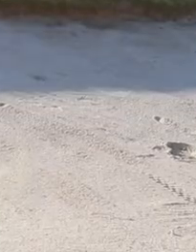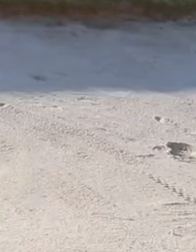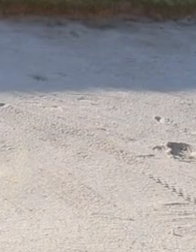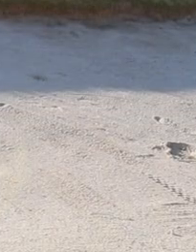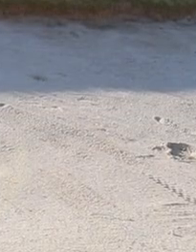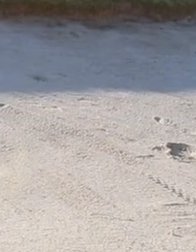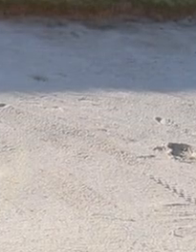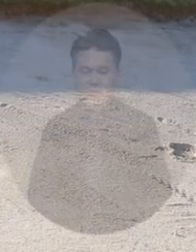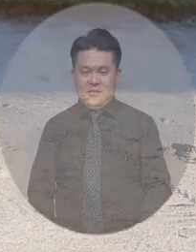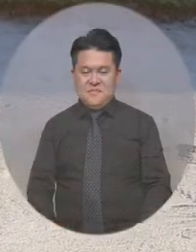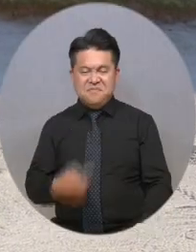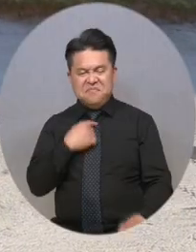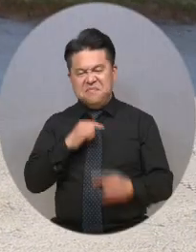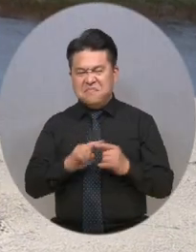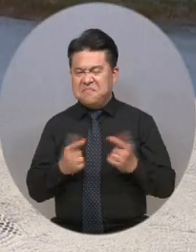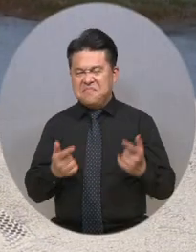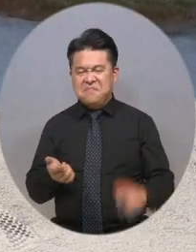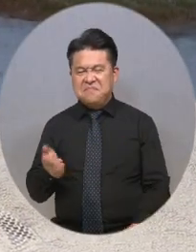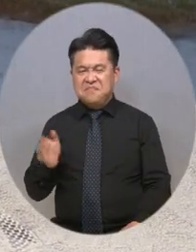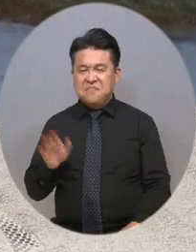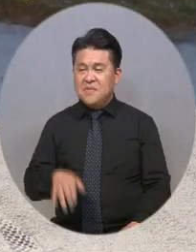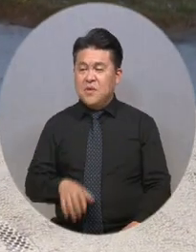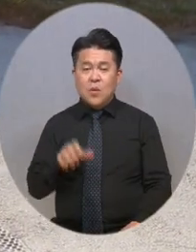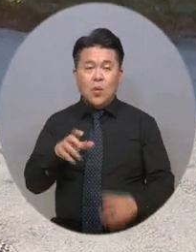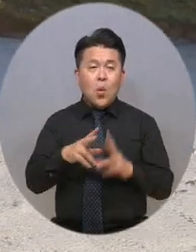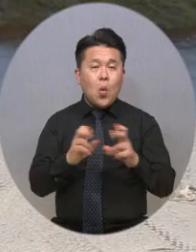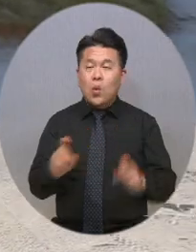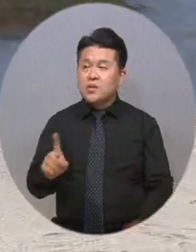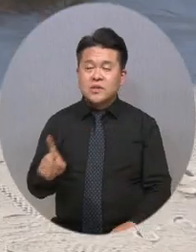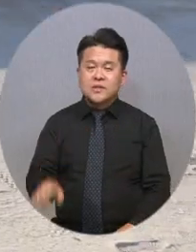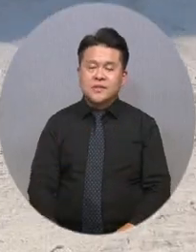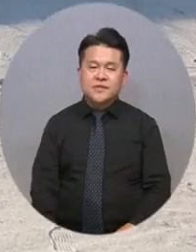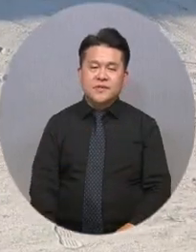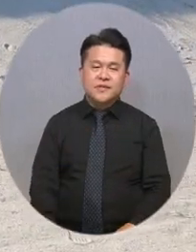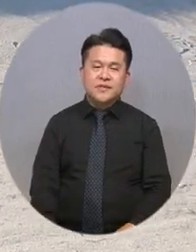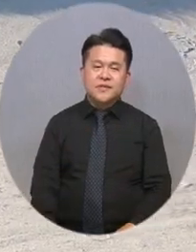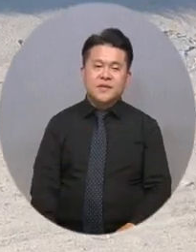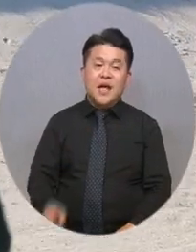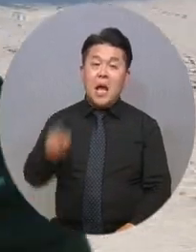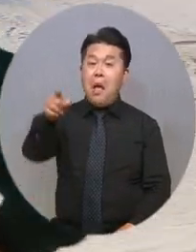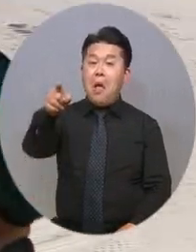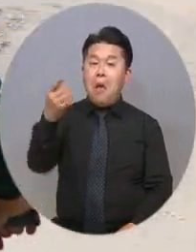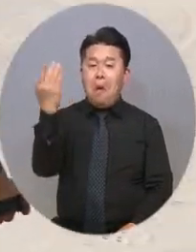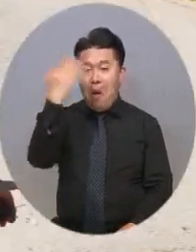마음에 들지는 않은데 어딨지? 정리하는 게 저기 있구나.